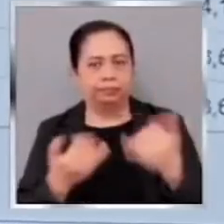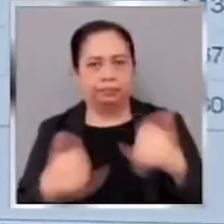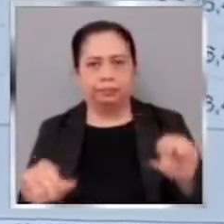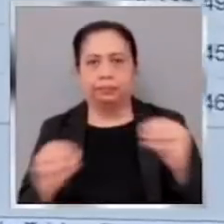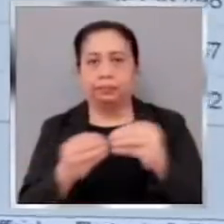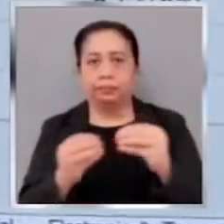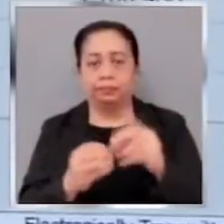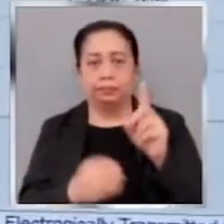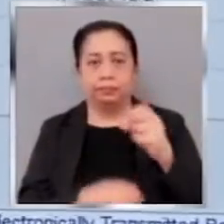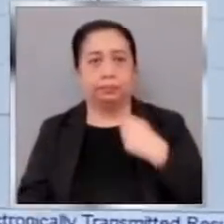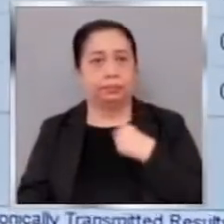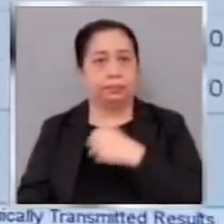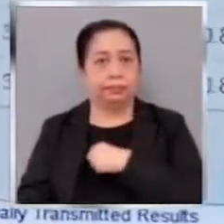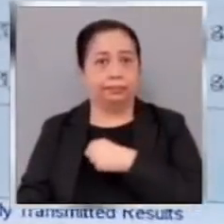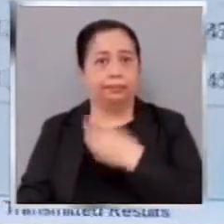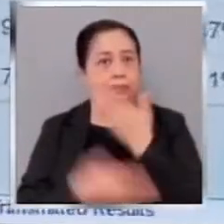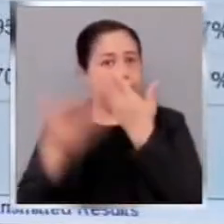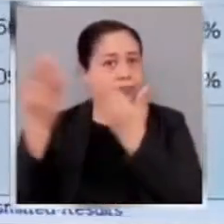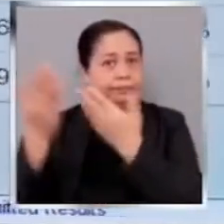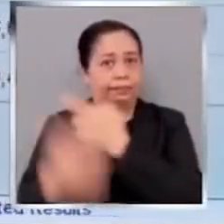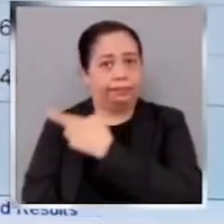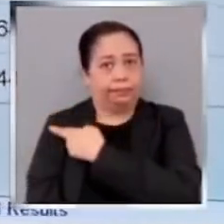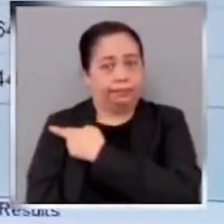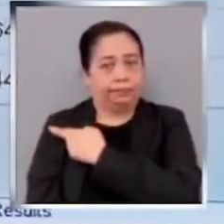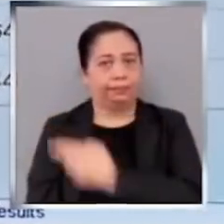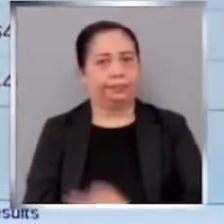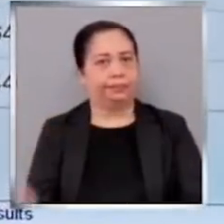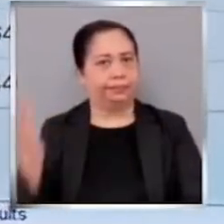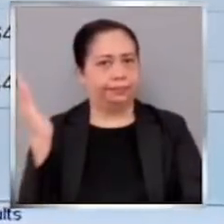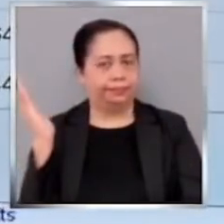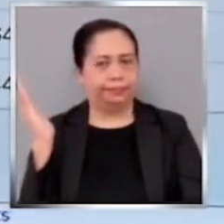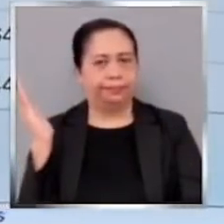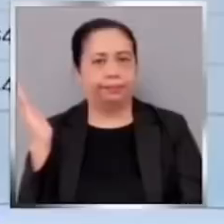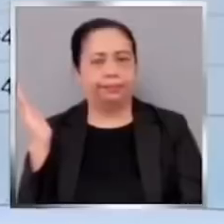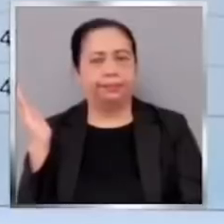senatorial race si Robin Padilla na may